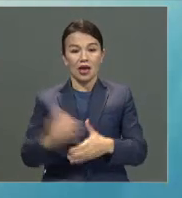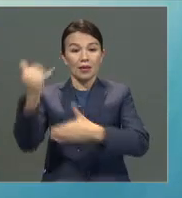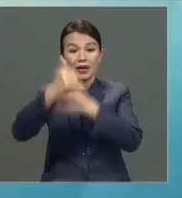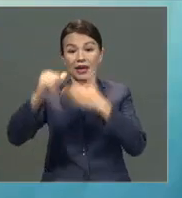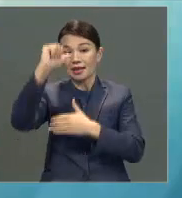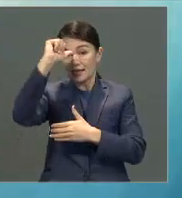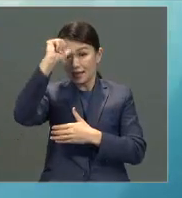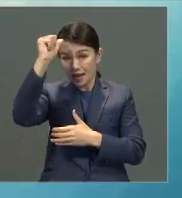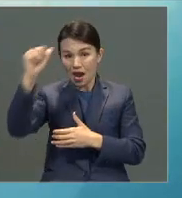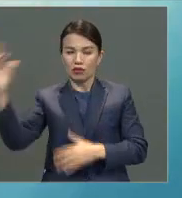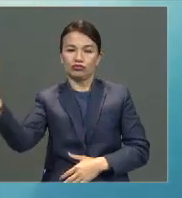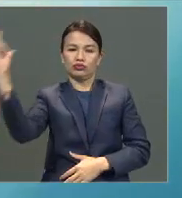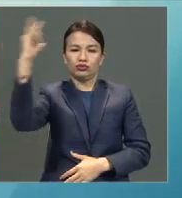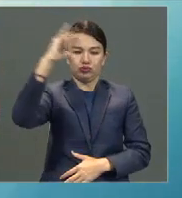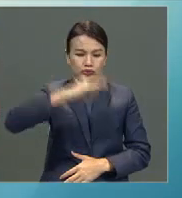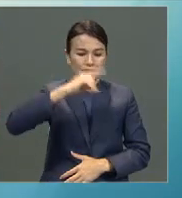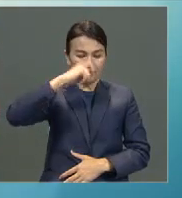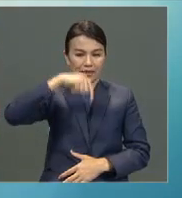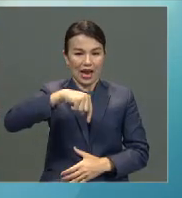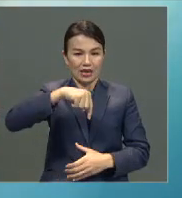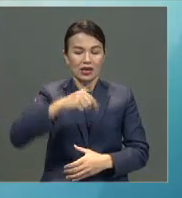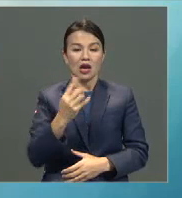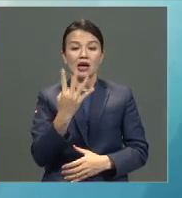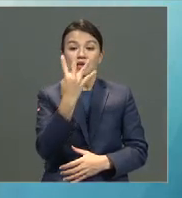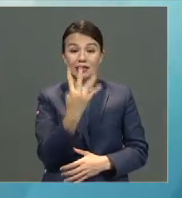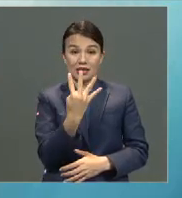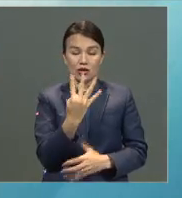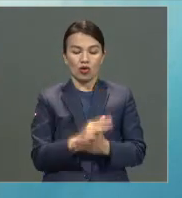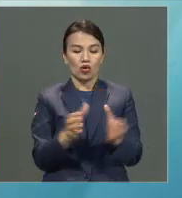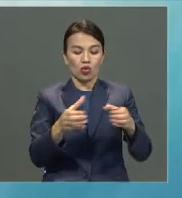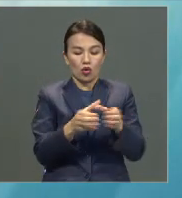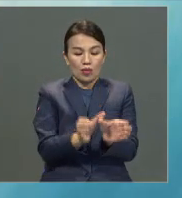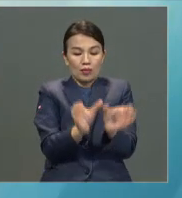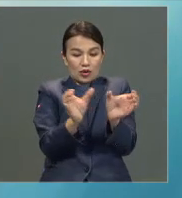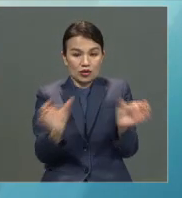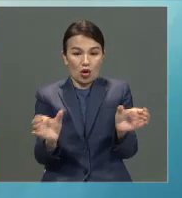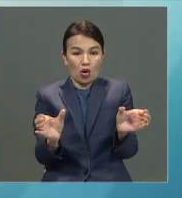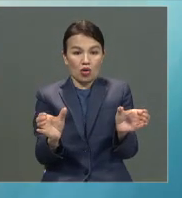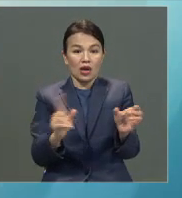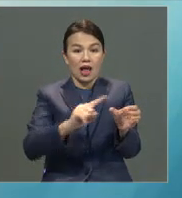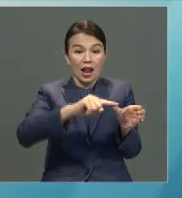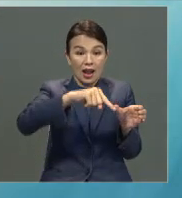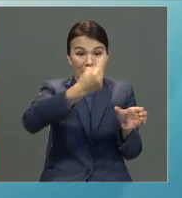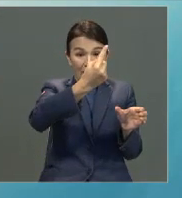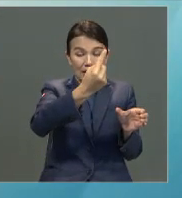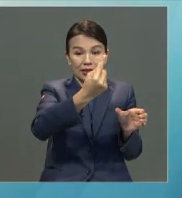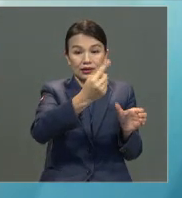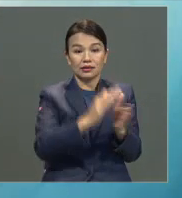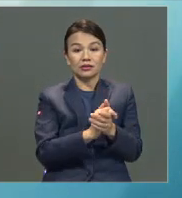รายนี้ที่ว่านี้เป็นยังไงบ้างนะครับก็มาจากประเทศอินเดียทั้ง4อะไรนะครับมีอยู่ 2กลุ่มครับกลุ่มแรกเนี่ยมาวันที่ 4